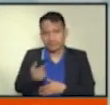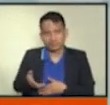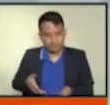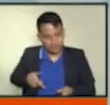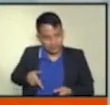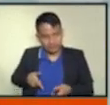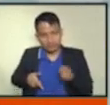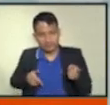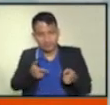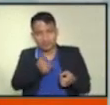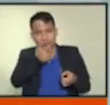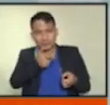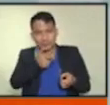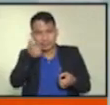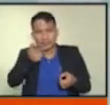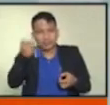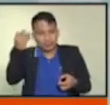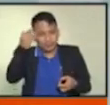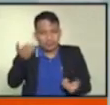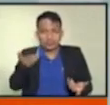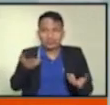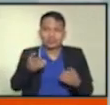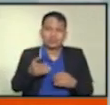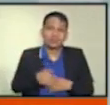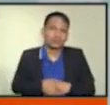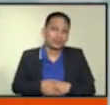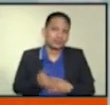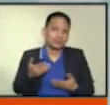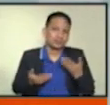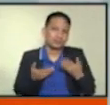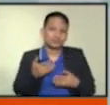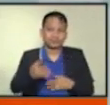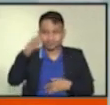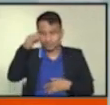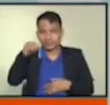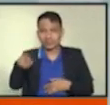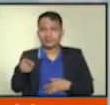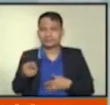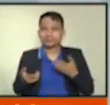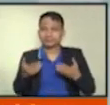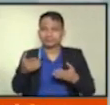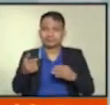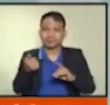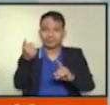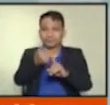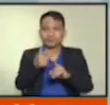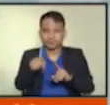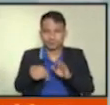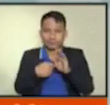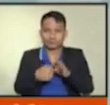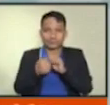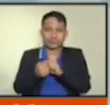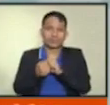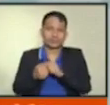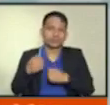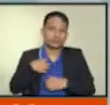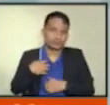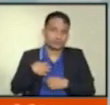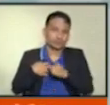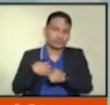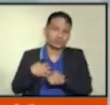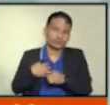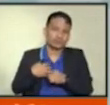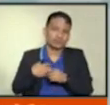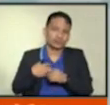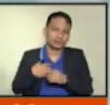pa yung ulo mo, sabi niya. Naku, baka matukhang to ng di oras. Itong si lalaki, pag na, ma'am, pag pumunta ho kami dyan, kasama ho yung mga pulis, hawak niya